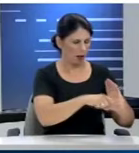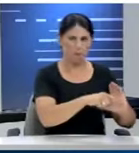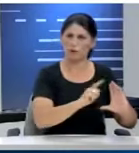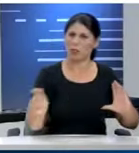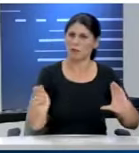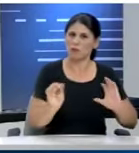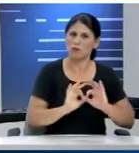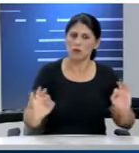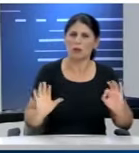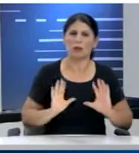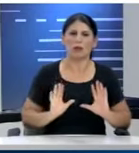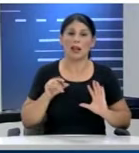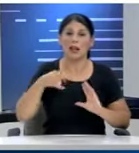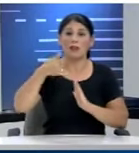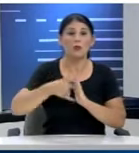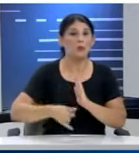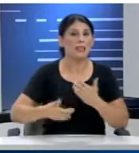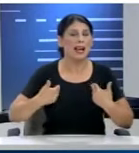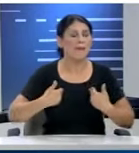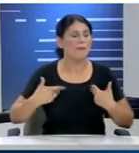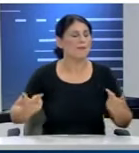Άρα, στην ουσία, αυτό το οποίο κάναμε